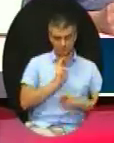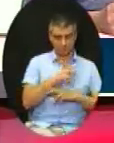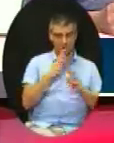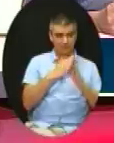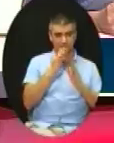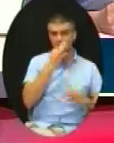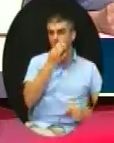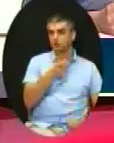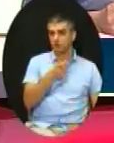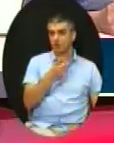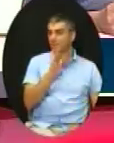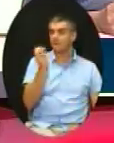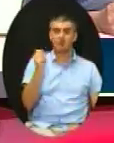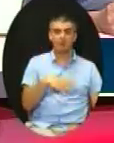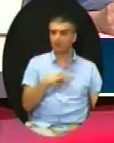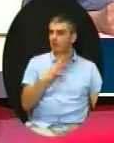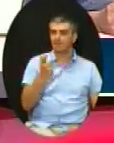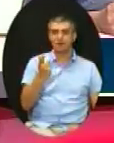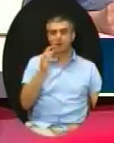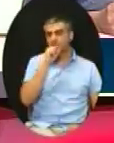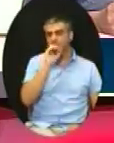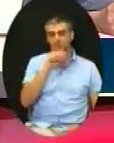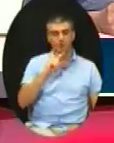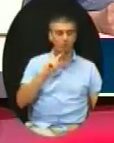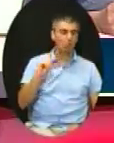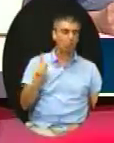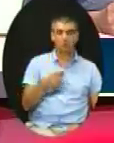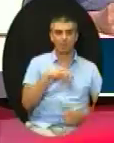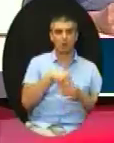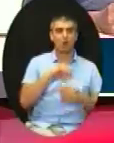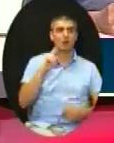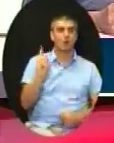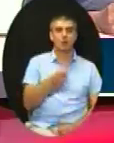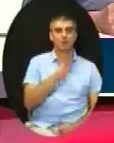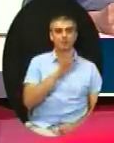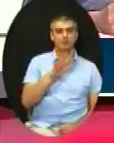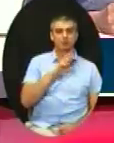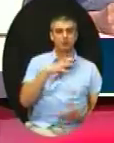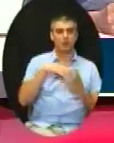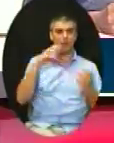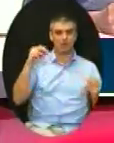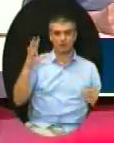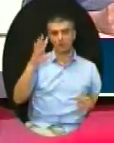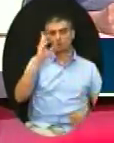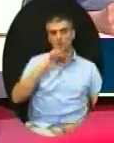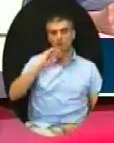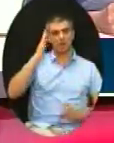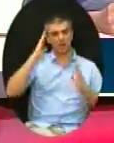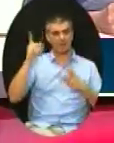אליו ותשאלי אותו מאין באת, מאיפה סביך, כולם, כולל כולם, מאזור ערד, מאזור דרום הר